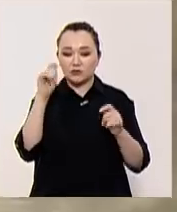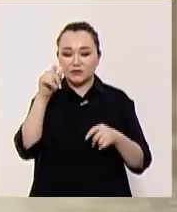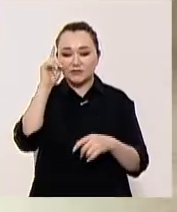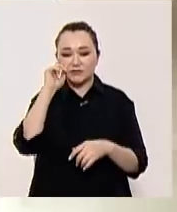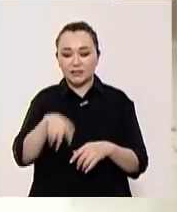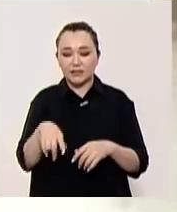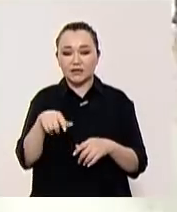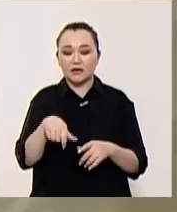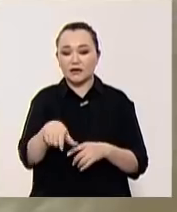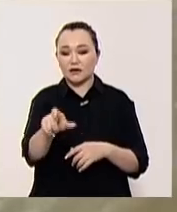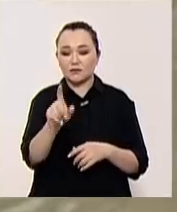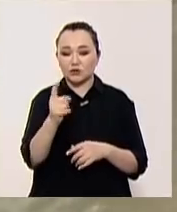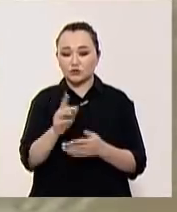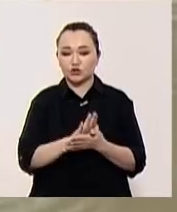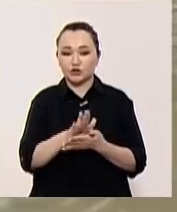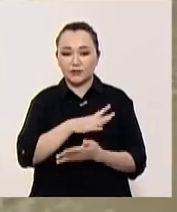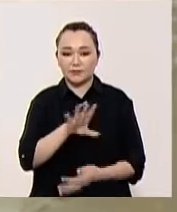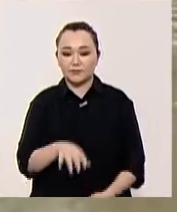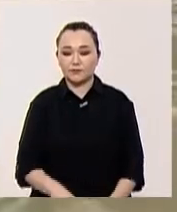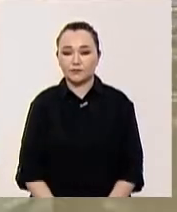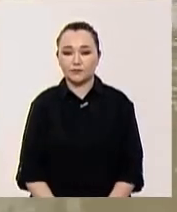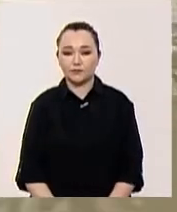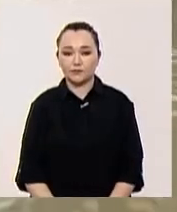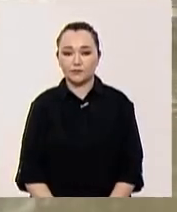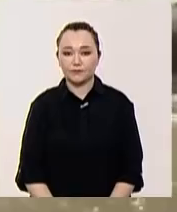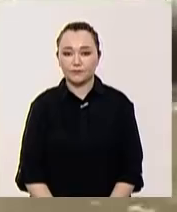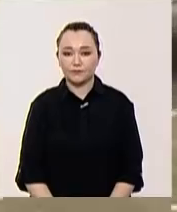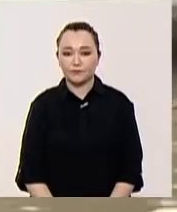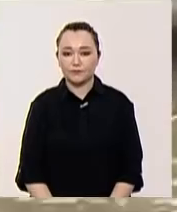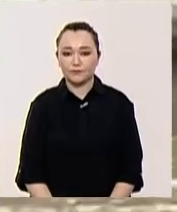тұра, арықтар неге тазартылмаған?